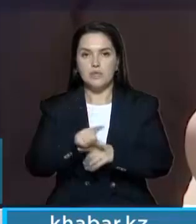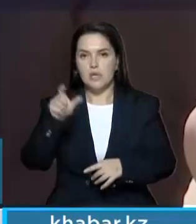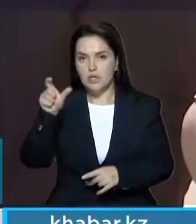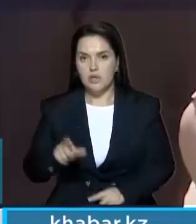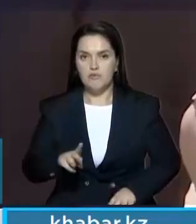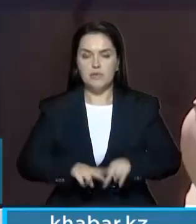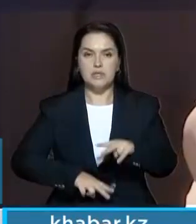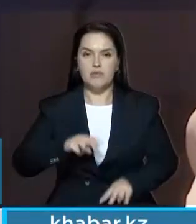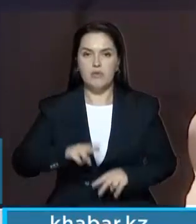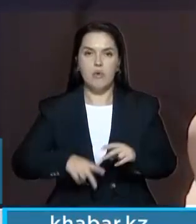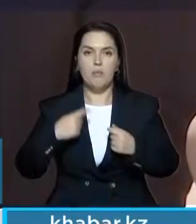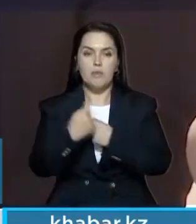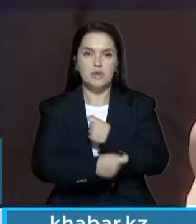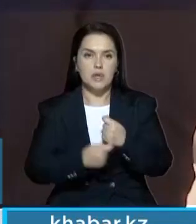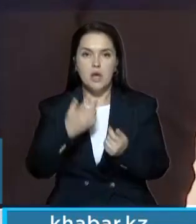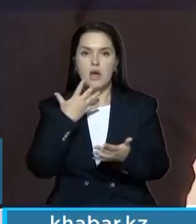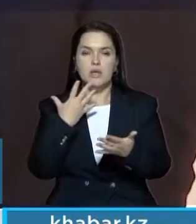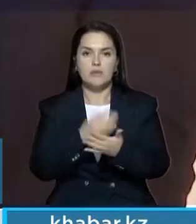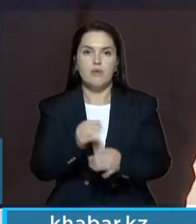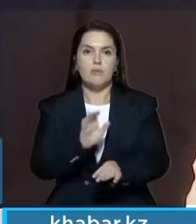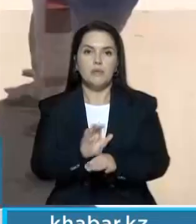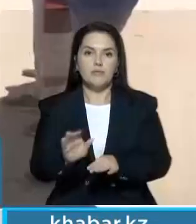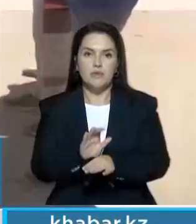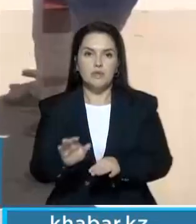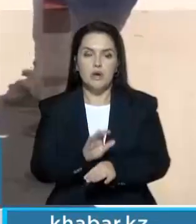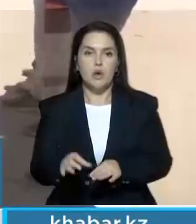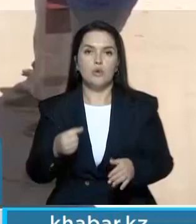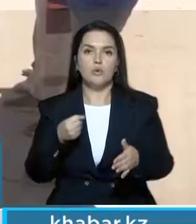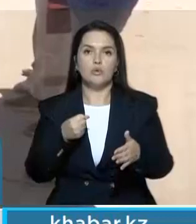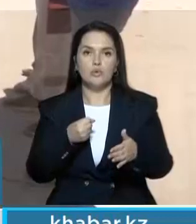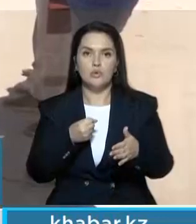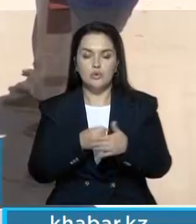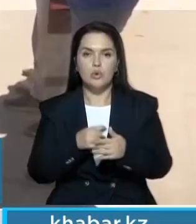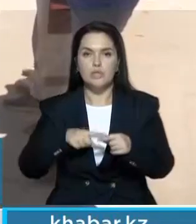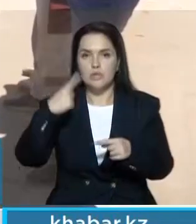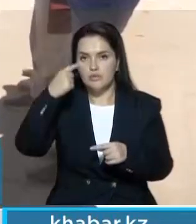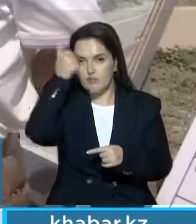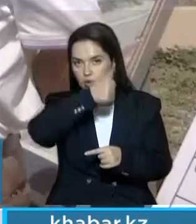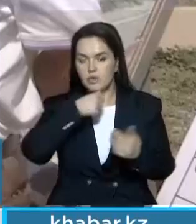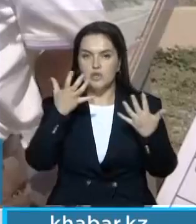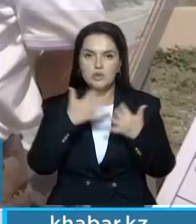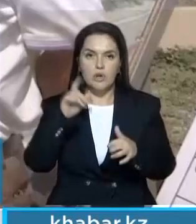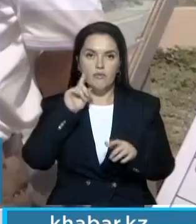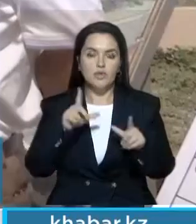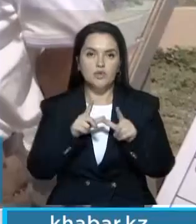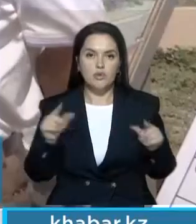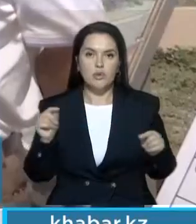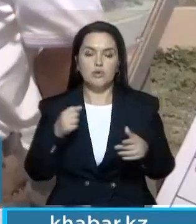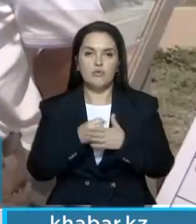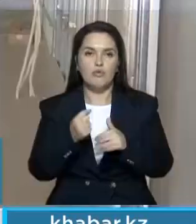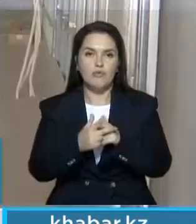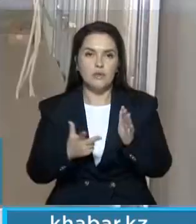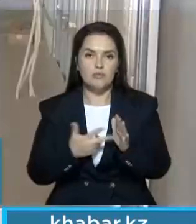требованию заказчика в строительстве используют материалы отечественного производства. В целом до конца будущего года число комфортных школ в городе доведут